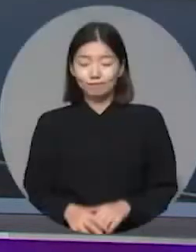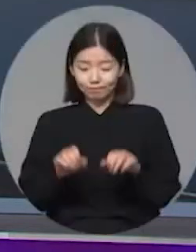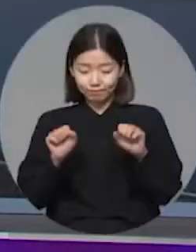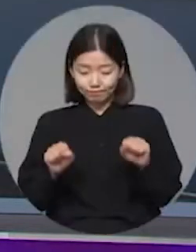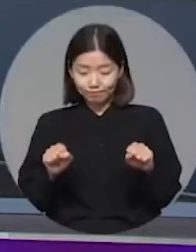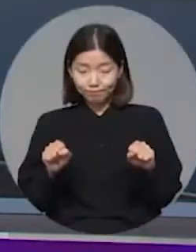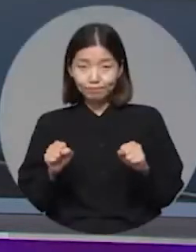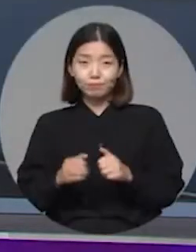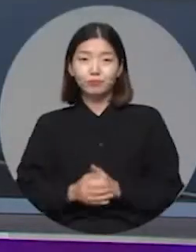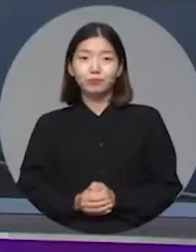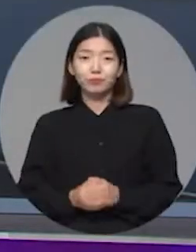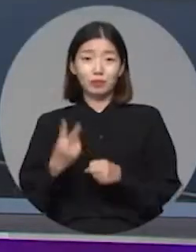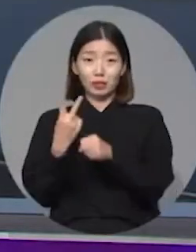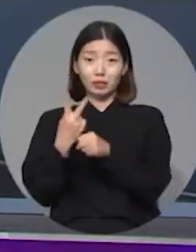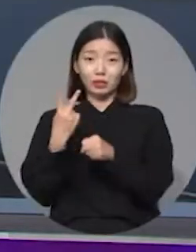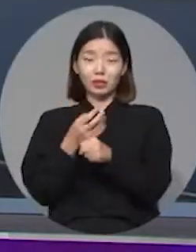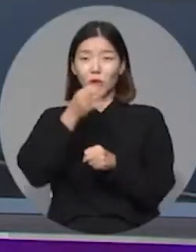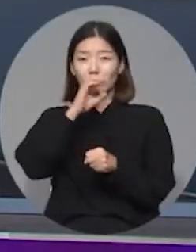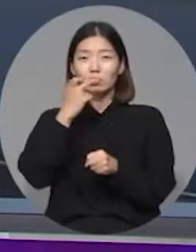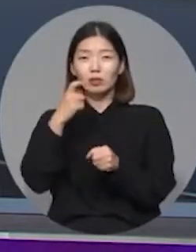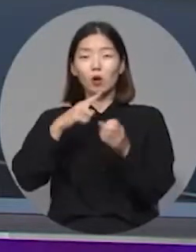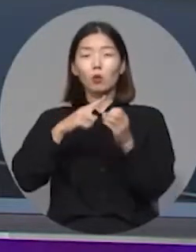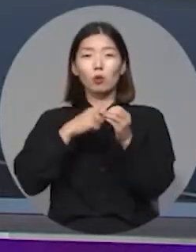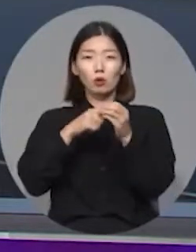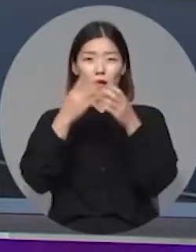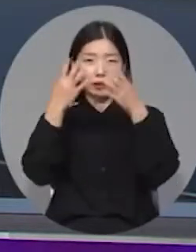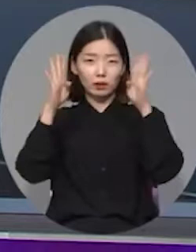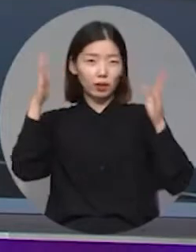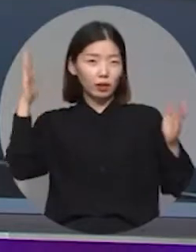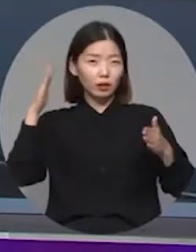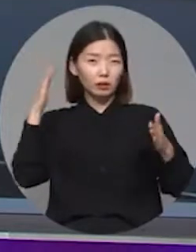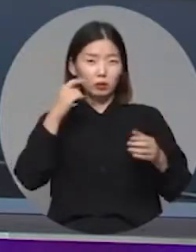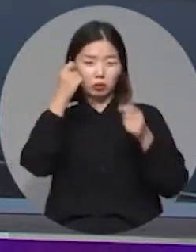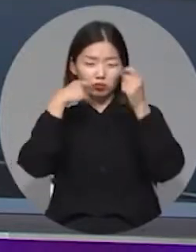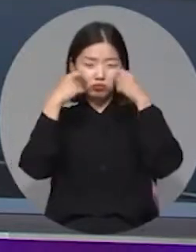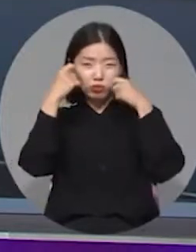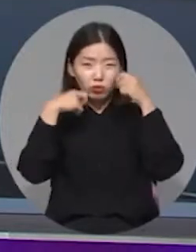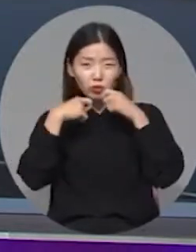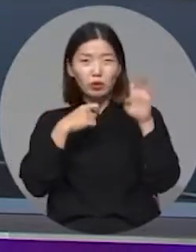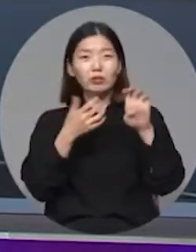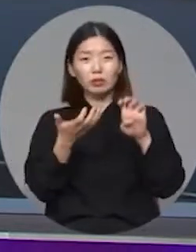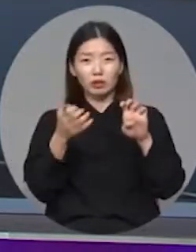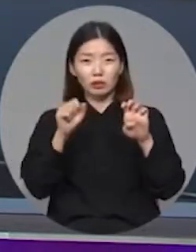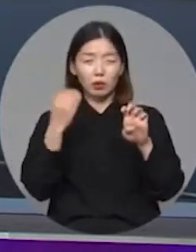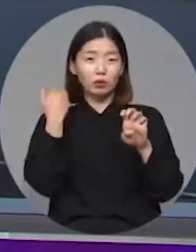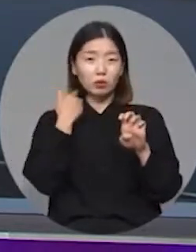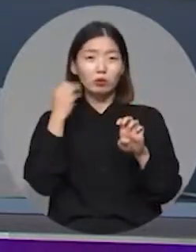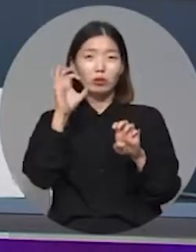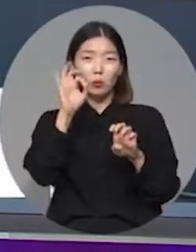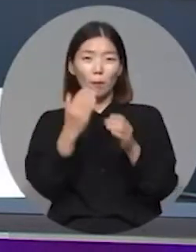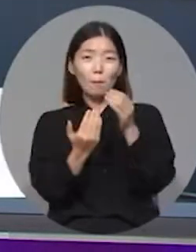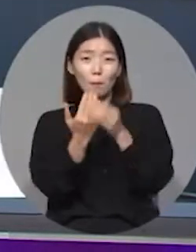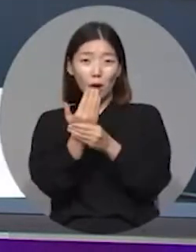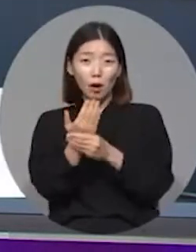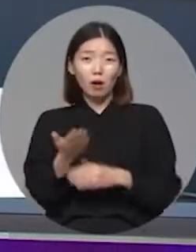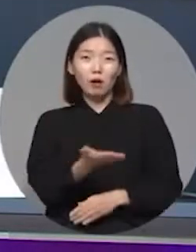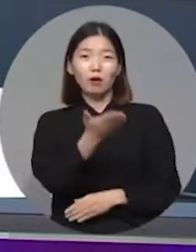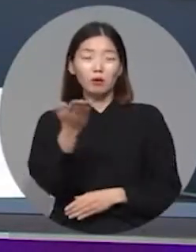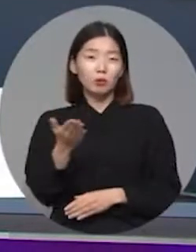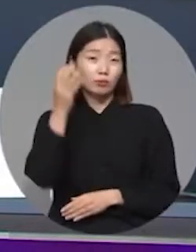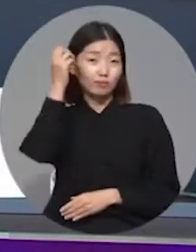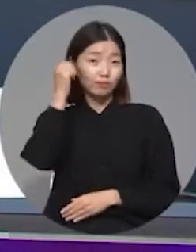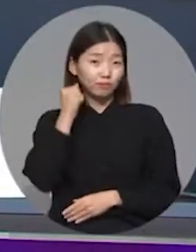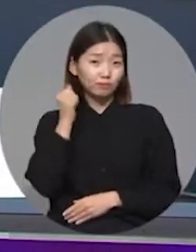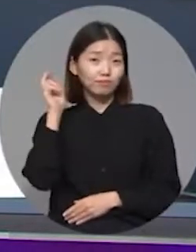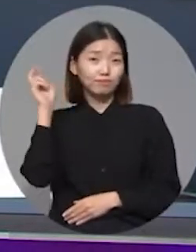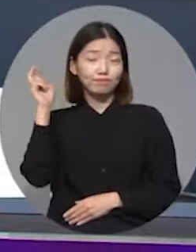여러분 안녕하십니까. 재작년 익산 원광대학교 학생들을 울렸던 40억 대의 전세 사기 사건, 여러분들